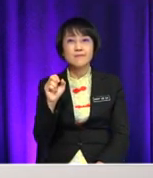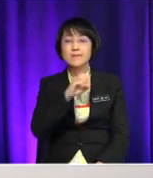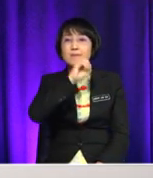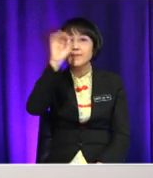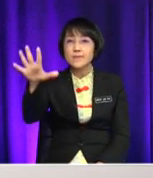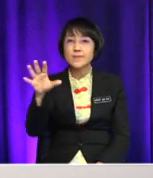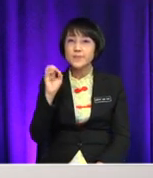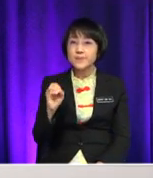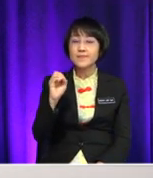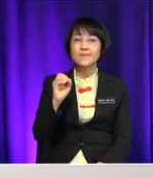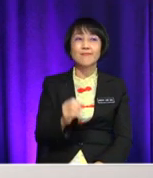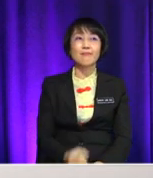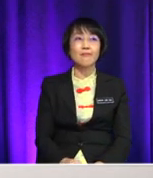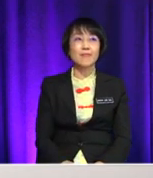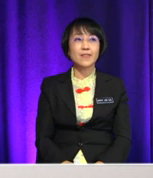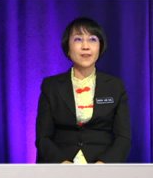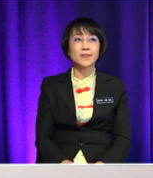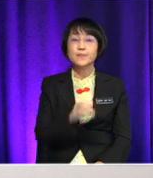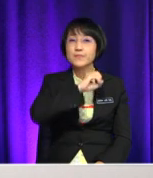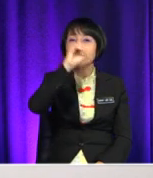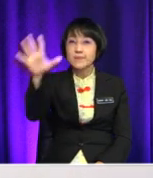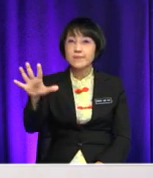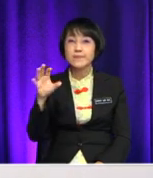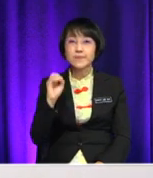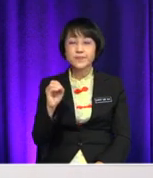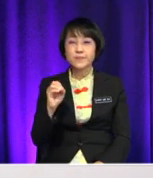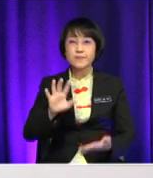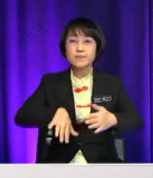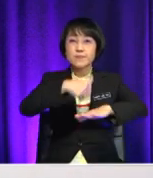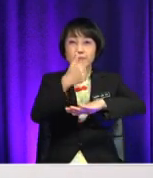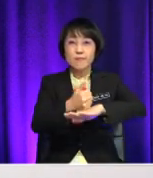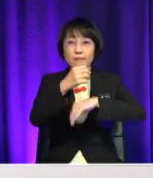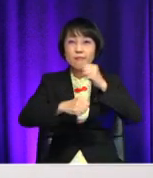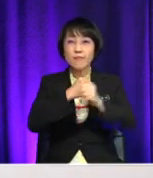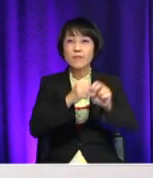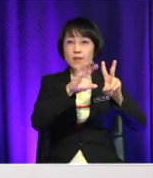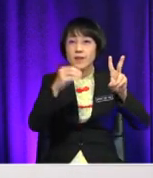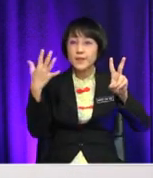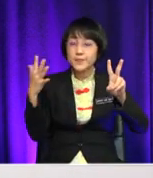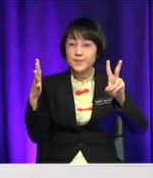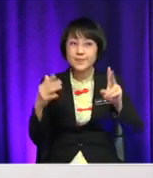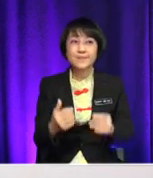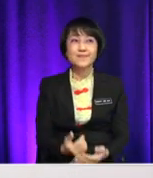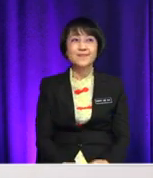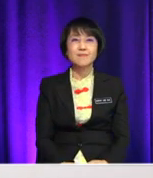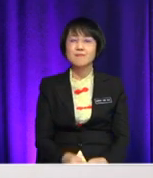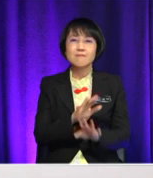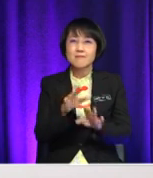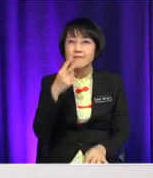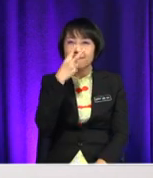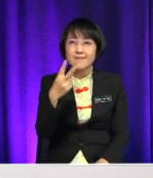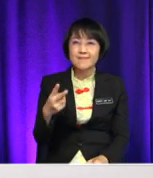kali pertama dia tahu sejak tahun 2015 tak nampak pun terwujudnya